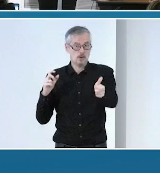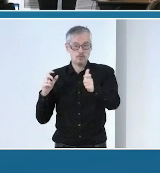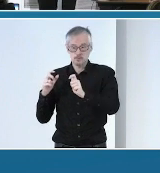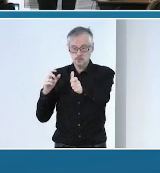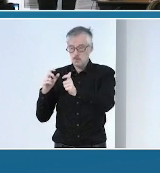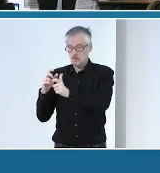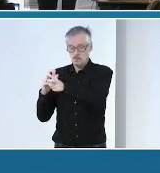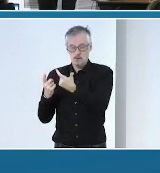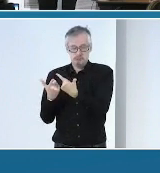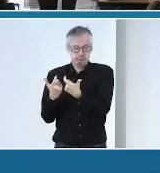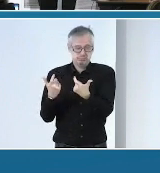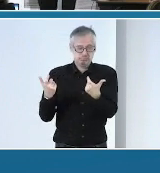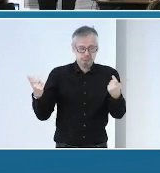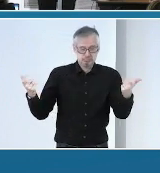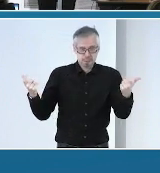tellement